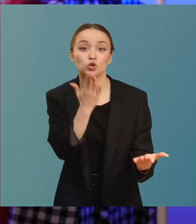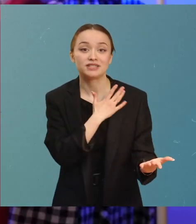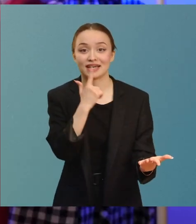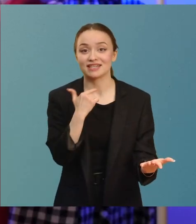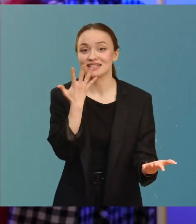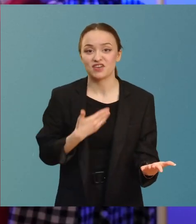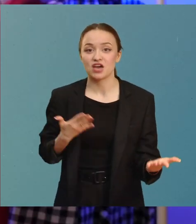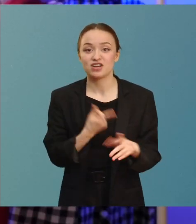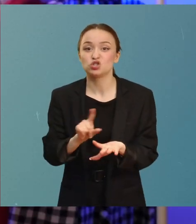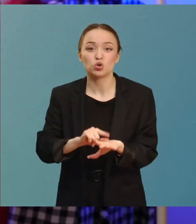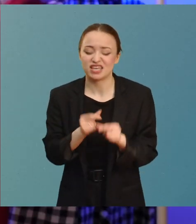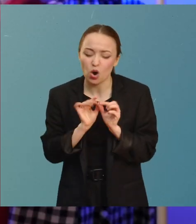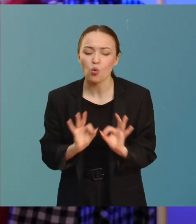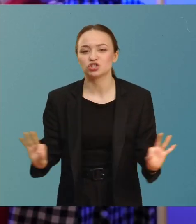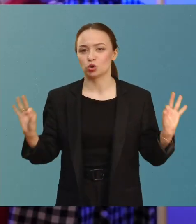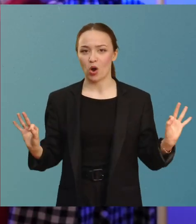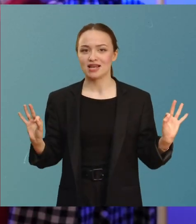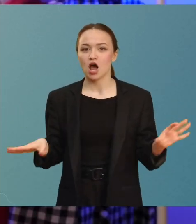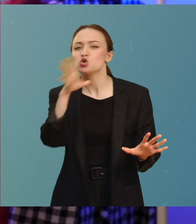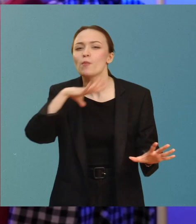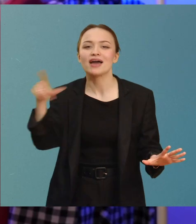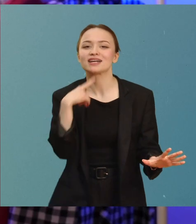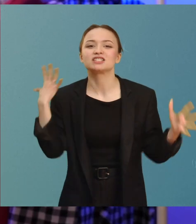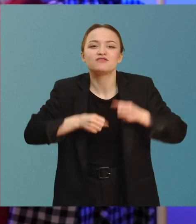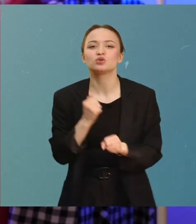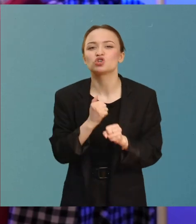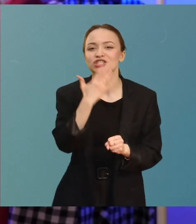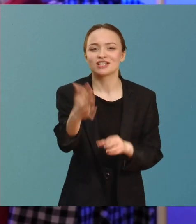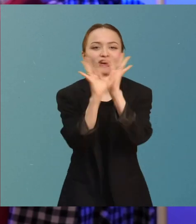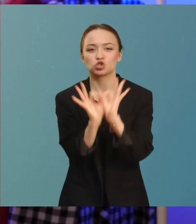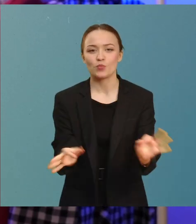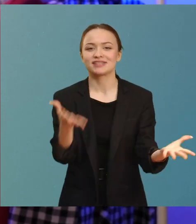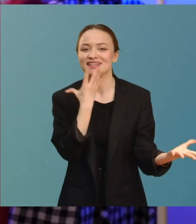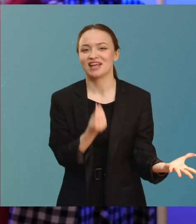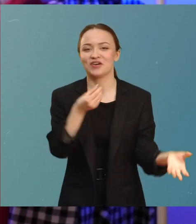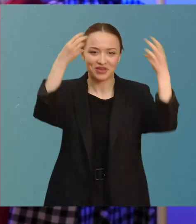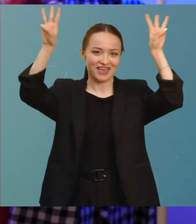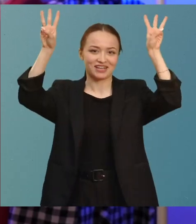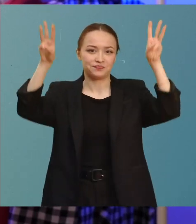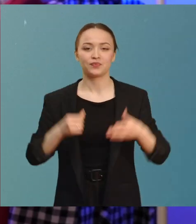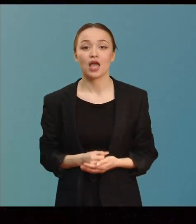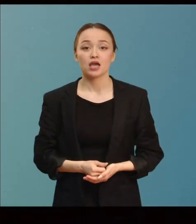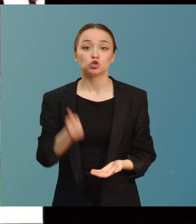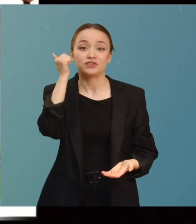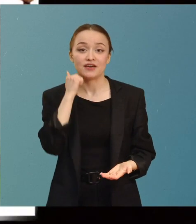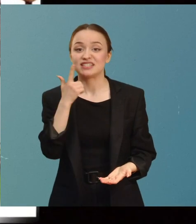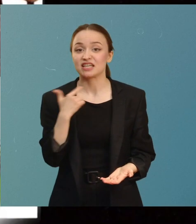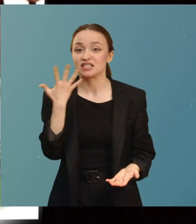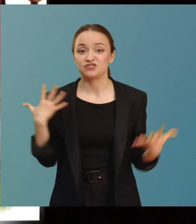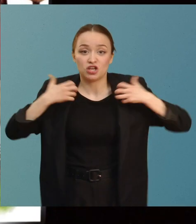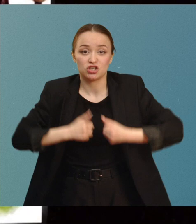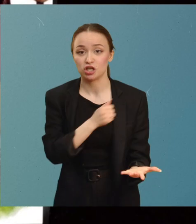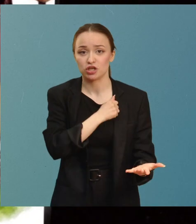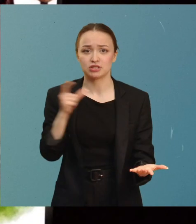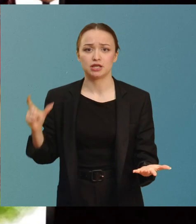А вы любите красный цвет? В этом сезоне это очень актуально. Любая красная вещь может сделать ваш образ трендовым и ярким. Еще в древности